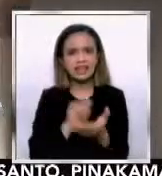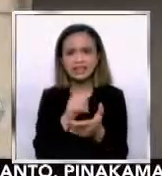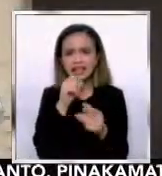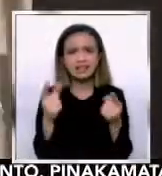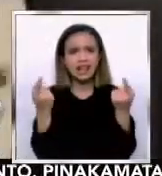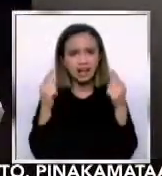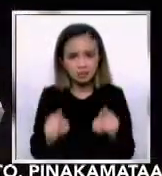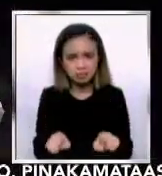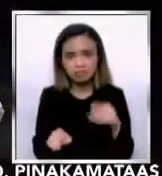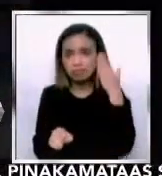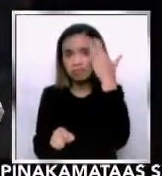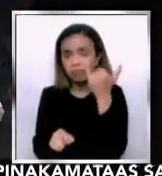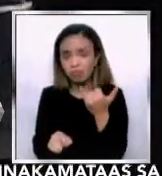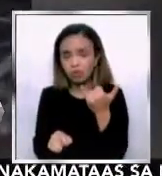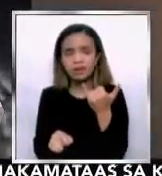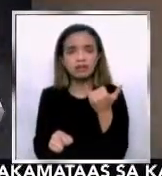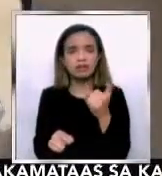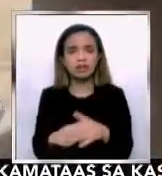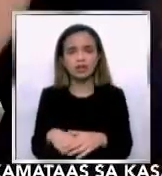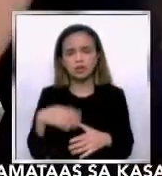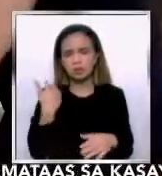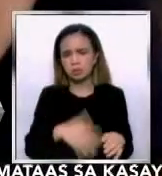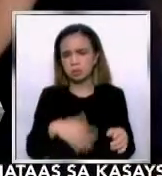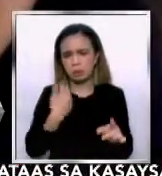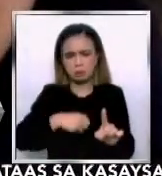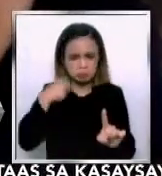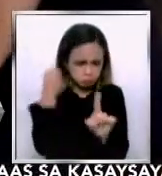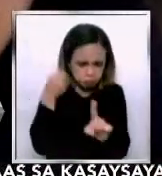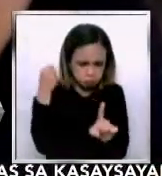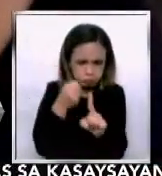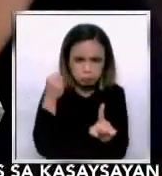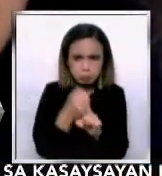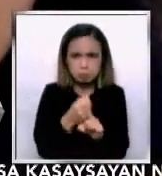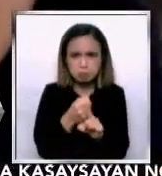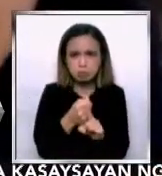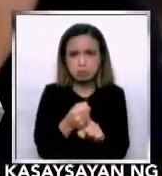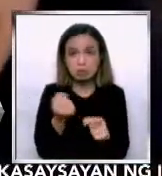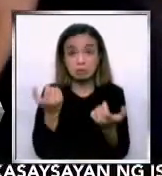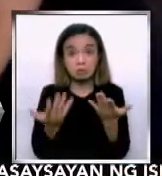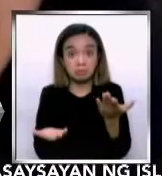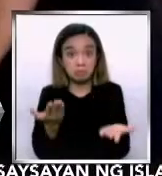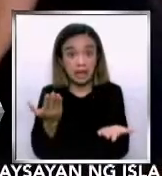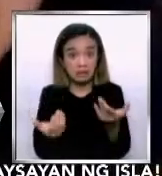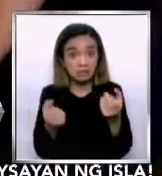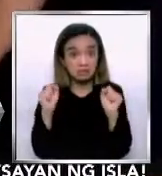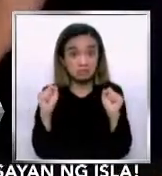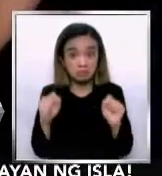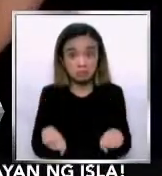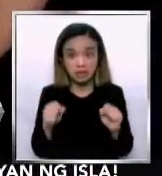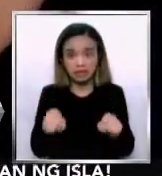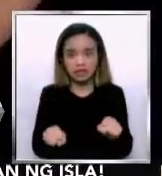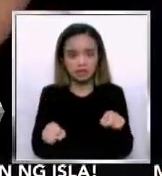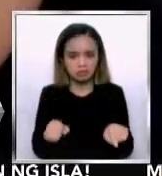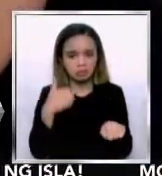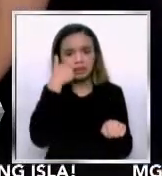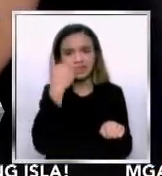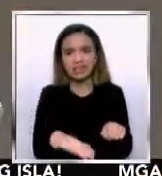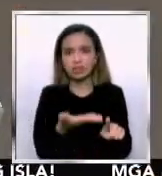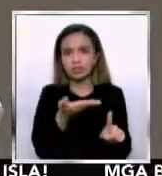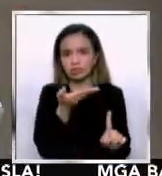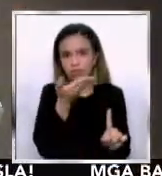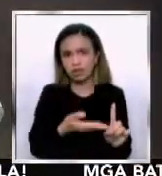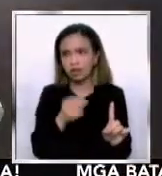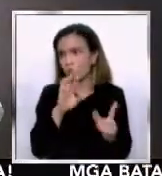Dahil sobra po yung pananakit na ginagawa nila. Kasi may possible po na pwedeng ikamatay ng tao yun or ma-hospital